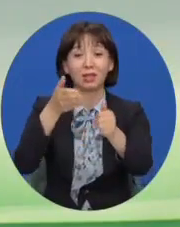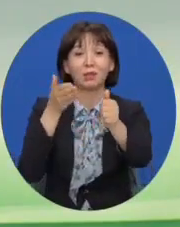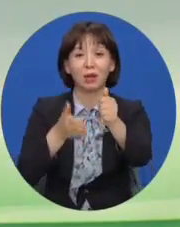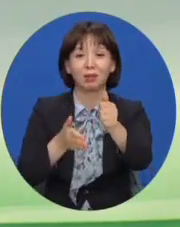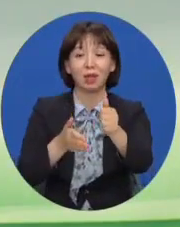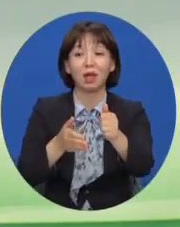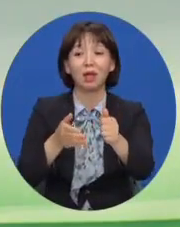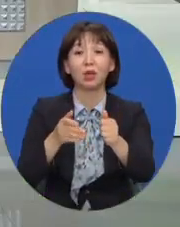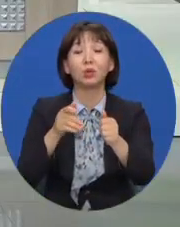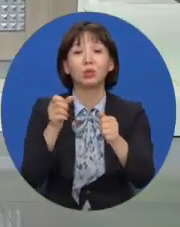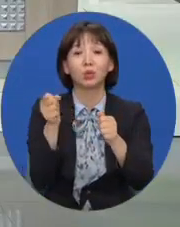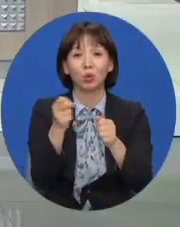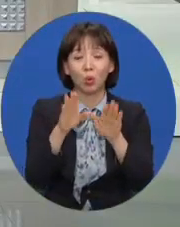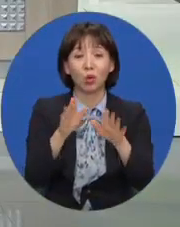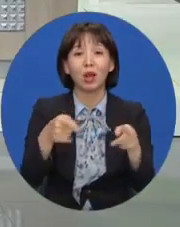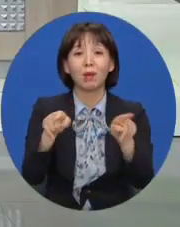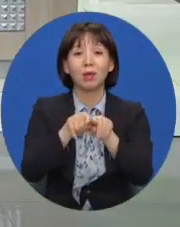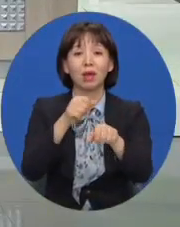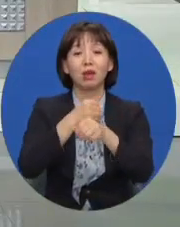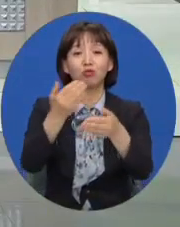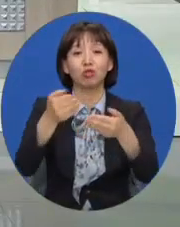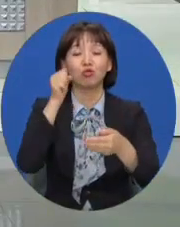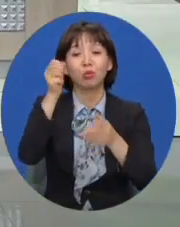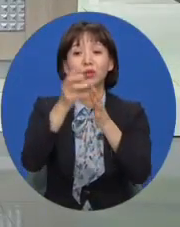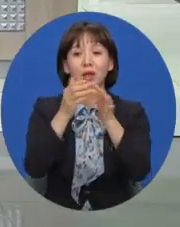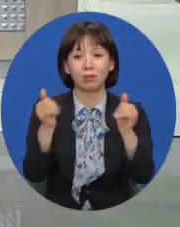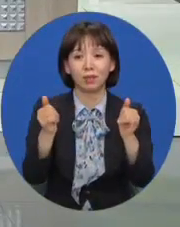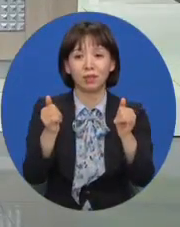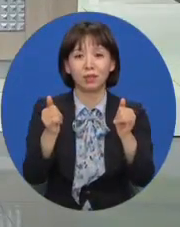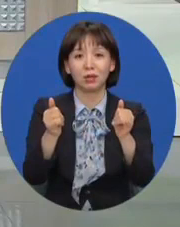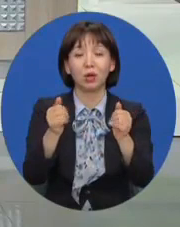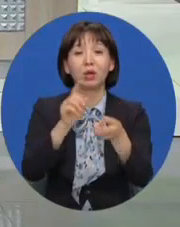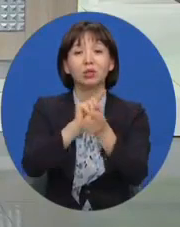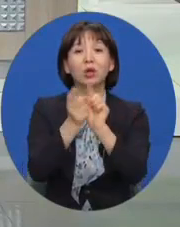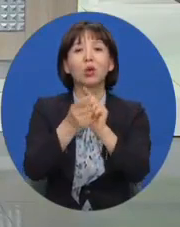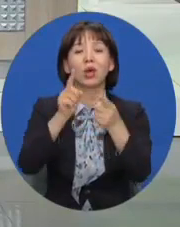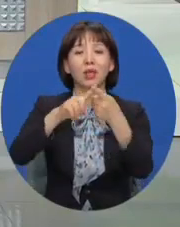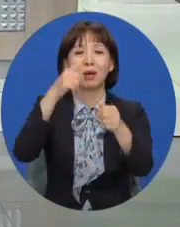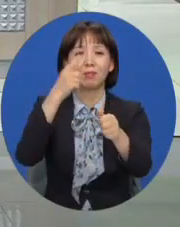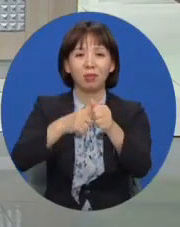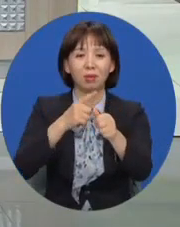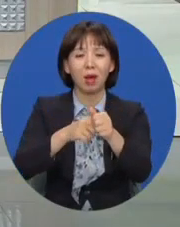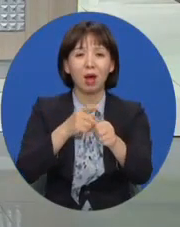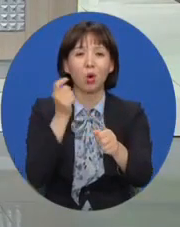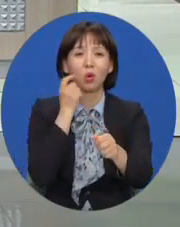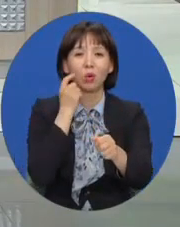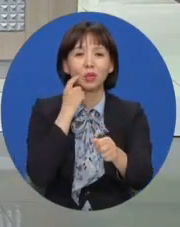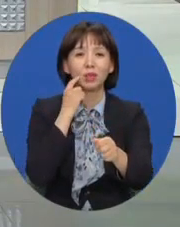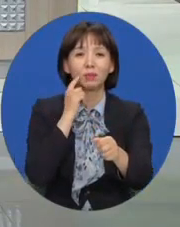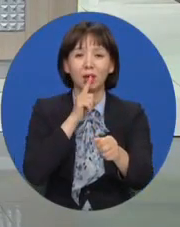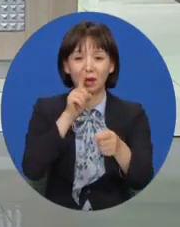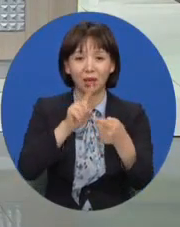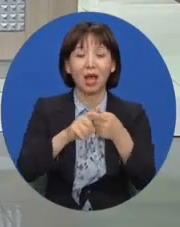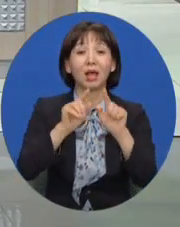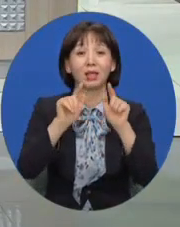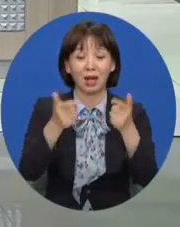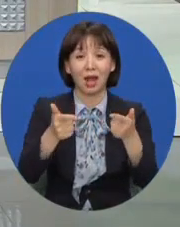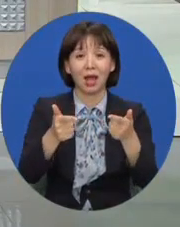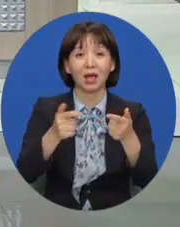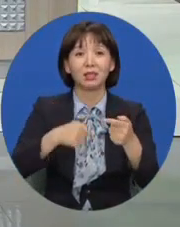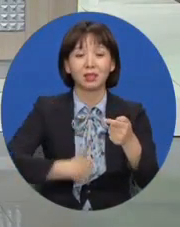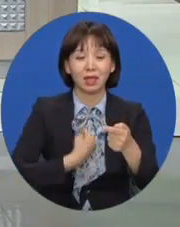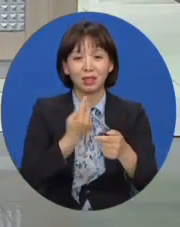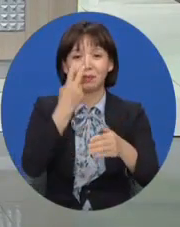또 그런 의미에서 오늘 함께해 주신 후보자들께서도 상대에 대한 비방이나 허위사실 유포가 아니라 자신이 준비하신